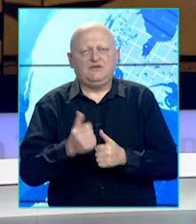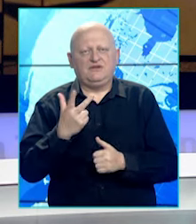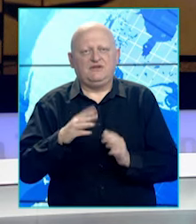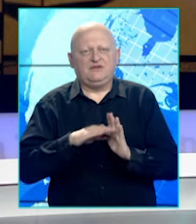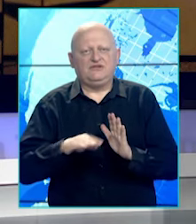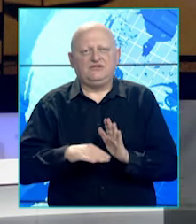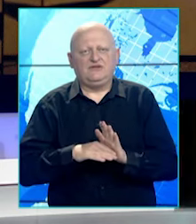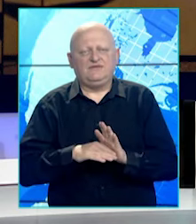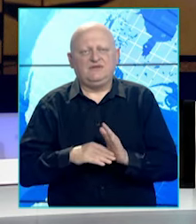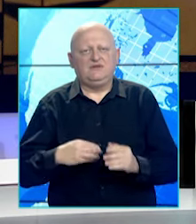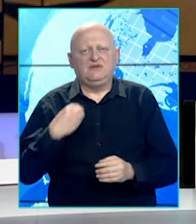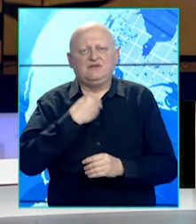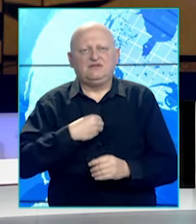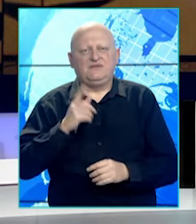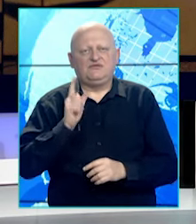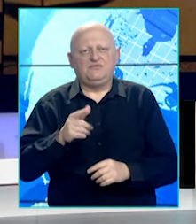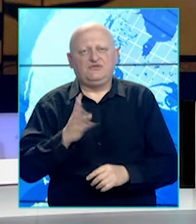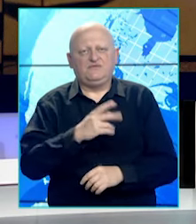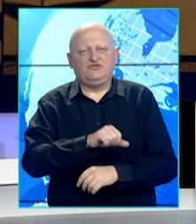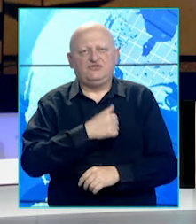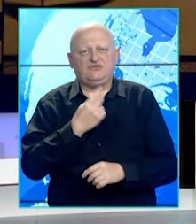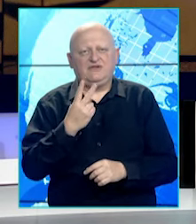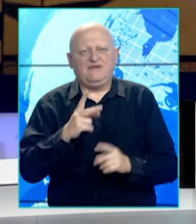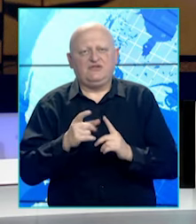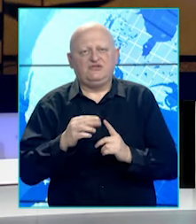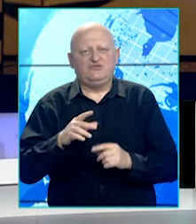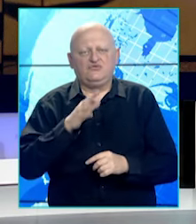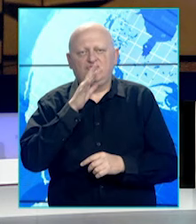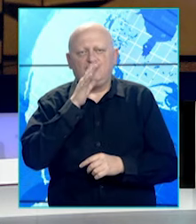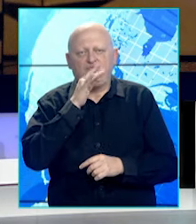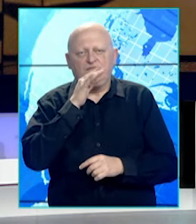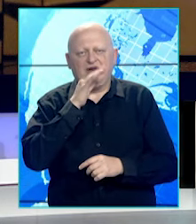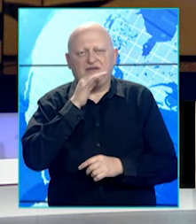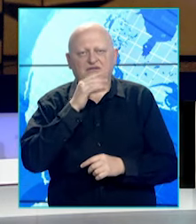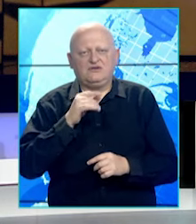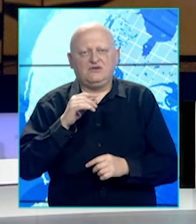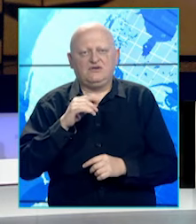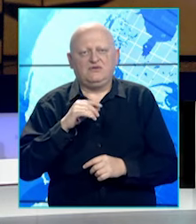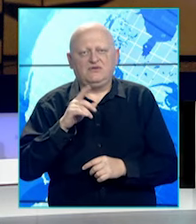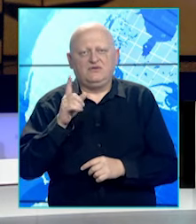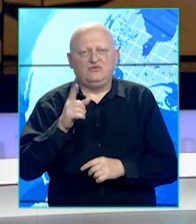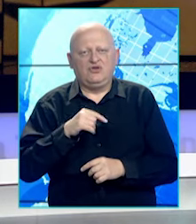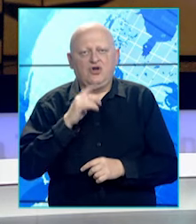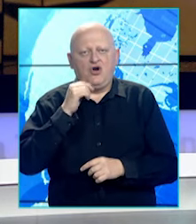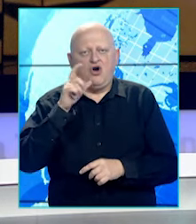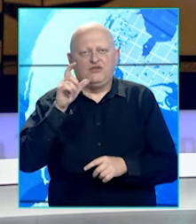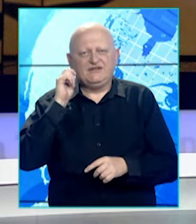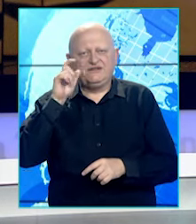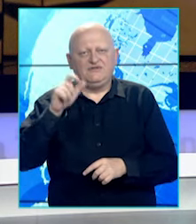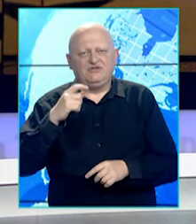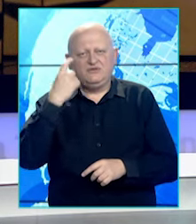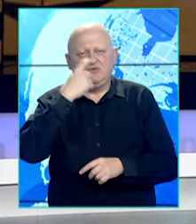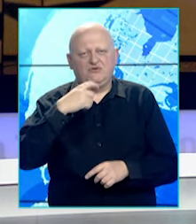Dobroveče, pratite Treći dnevnik. Stravično ubistvo 14-godišnje Vanje Đorčevske u Sjevernoj Makedoniji.